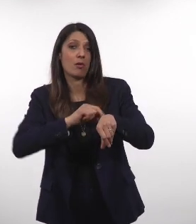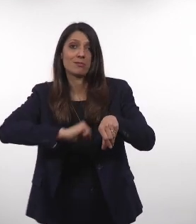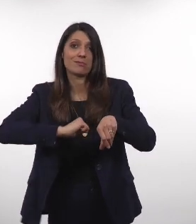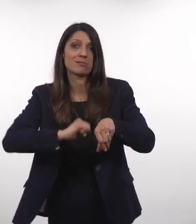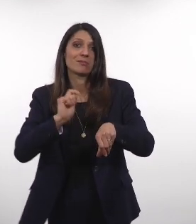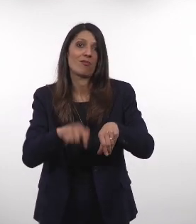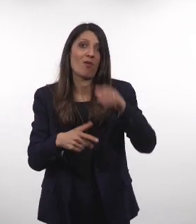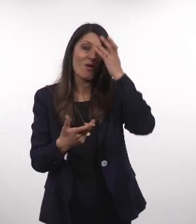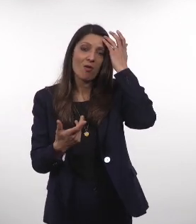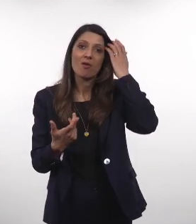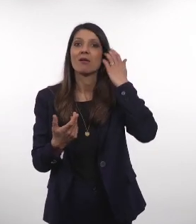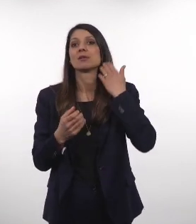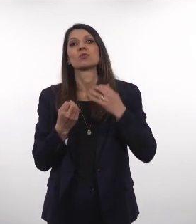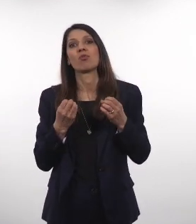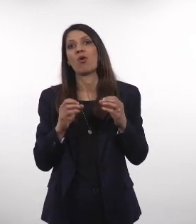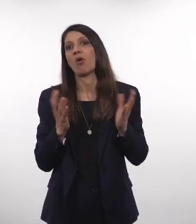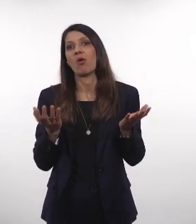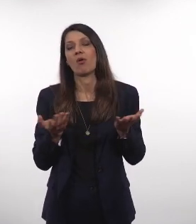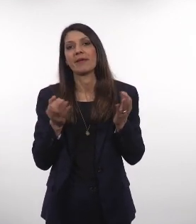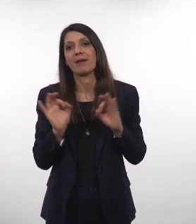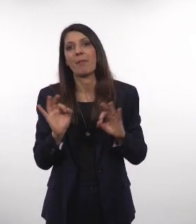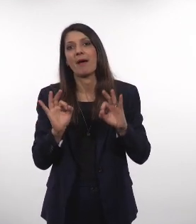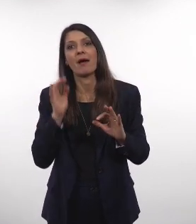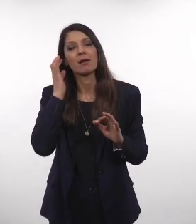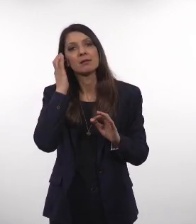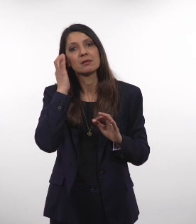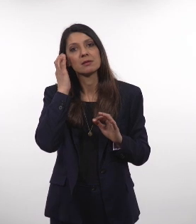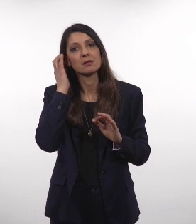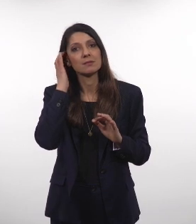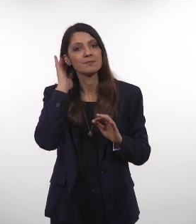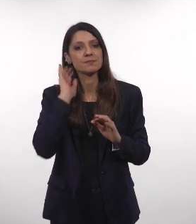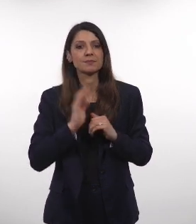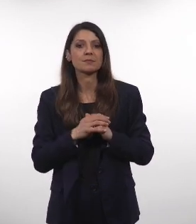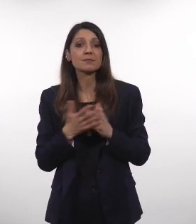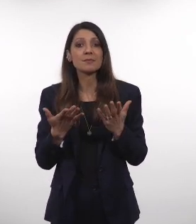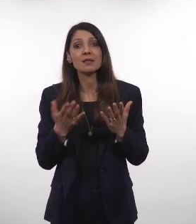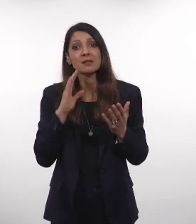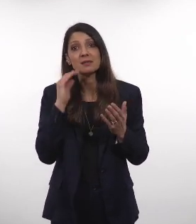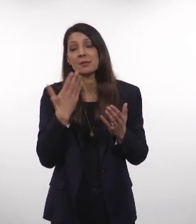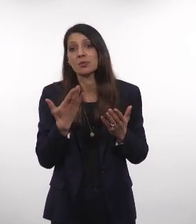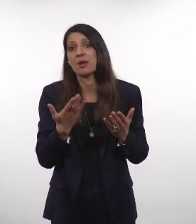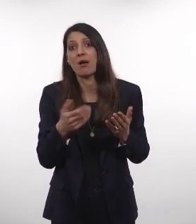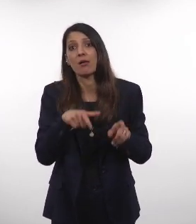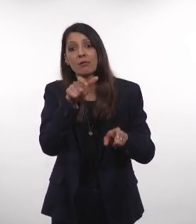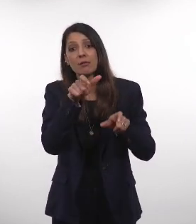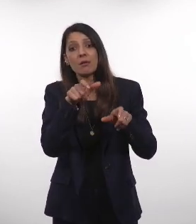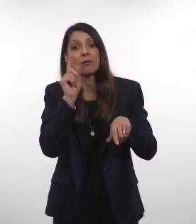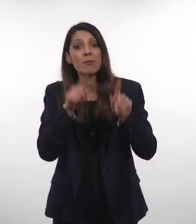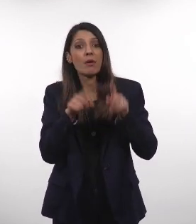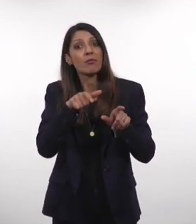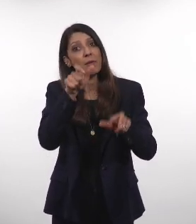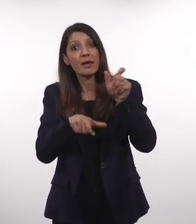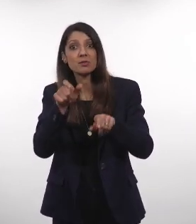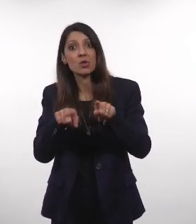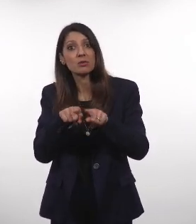être nécessaire en plus à la consultation n'est pas forcément disponible pour les professionnels de santé, sachant qu'un peu partout, on manque de professionnels de